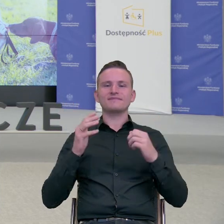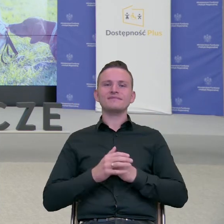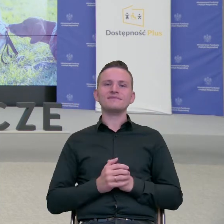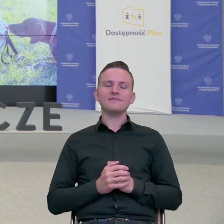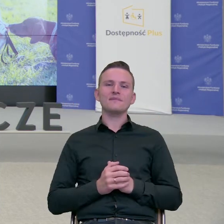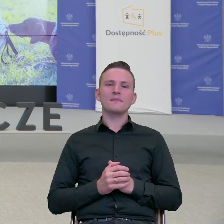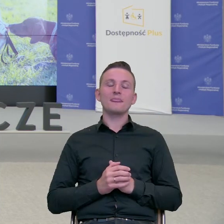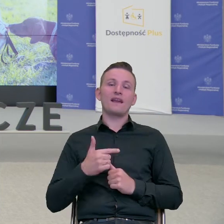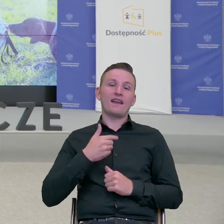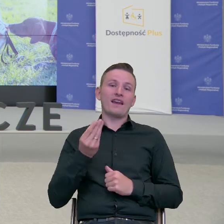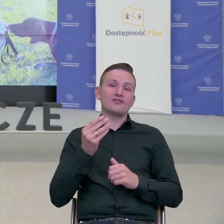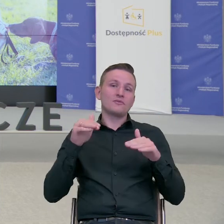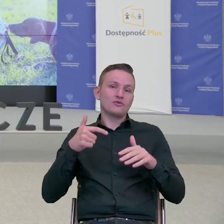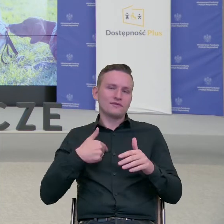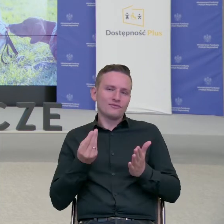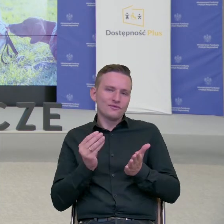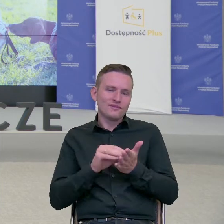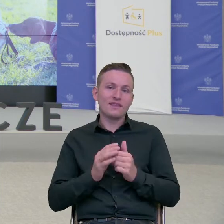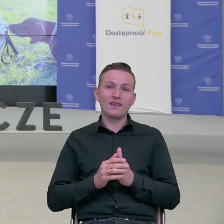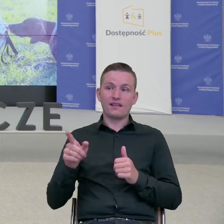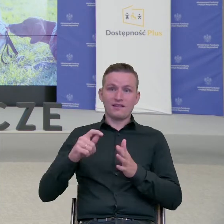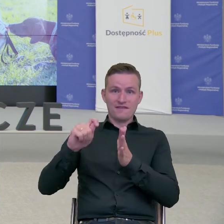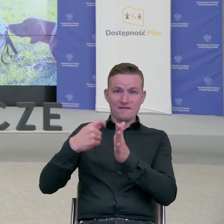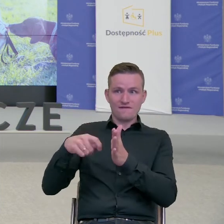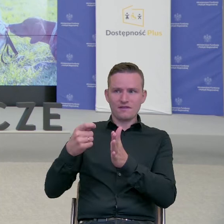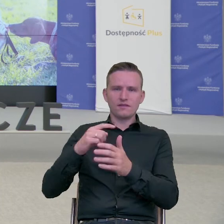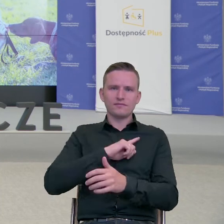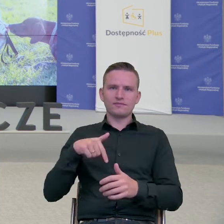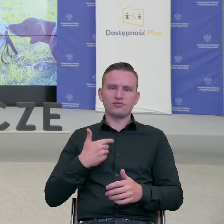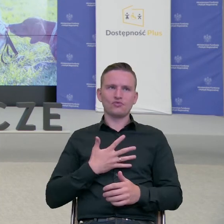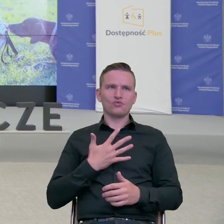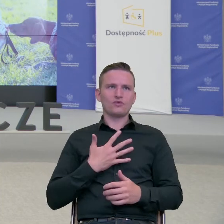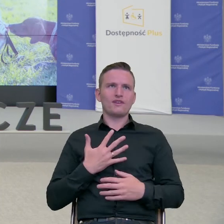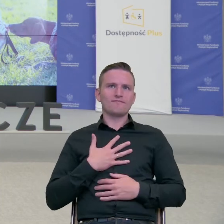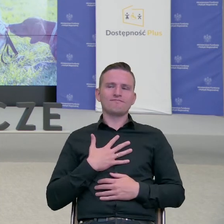Brawo. Ja może jeszcze oddam coś od siebie, ponieważ do tego filmu podeszliśmy bardzo osobiście.